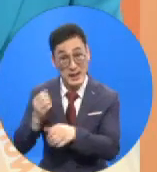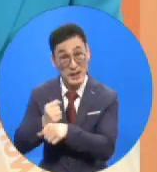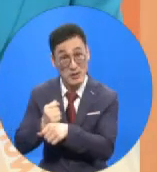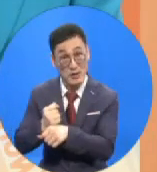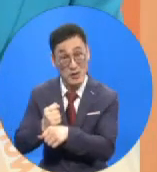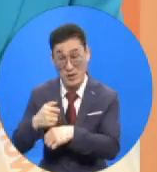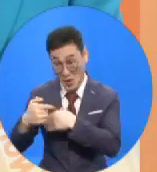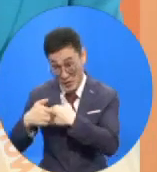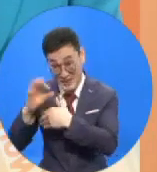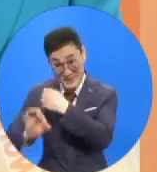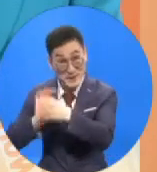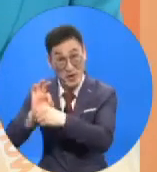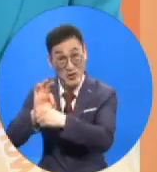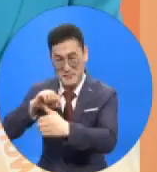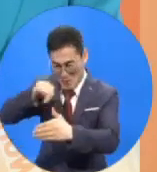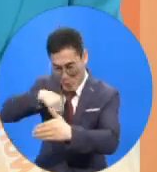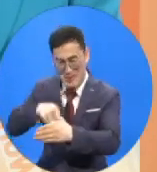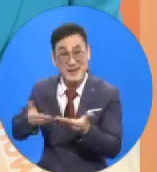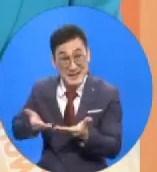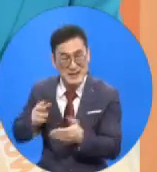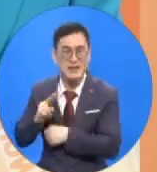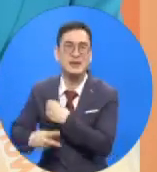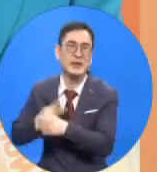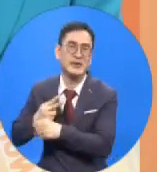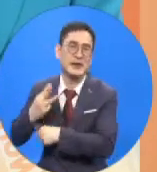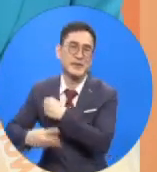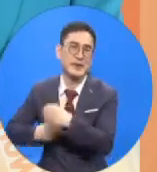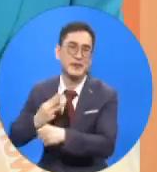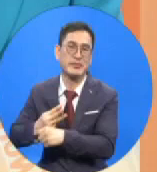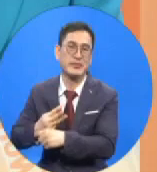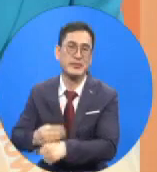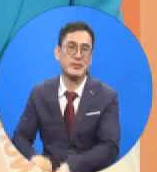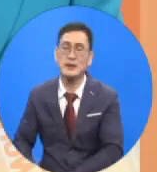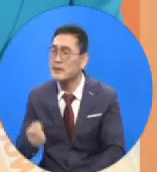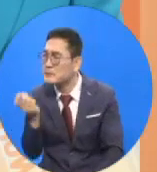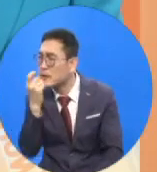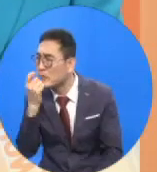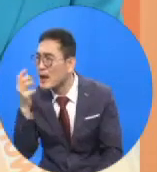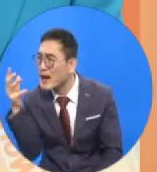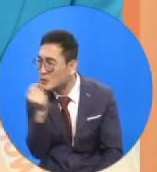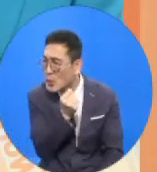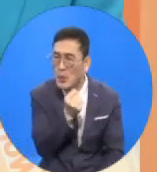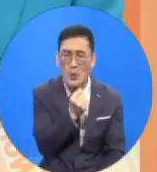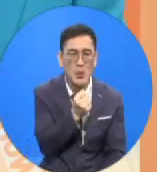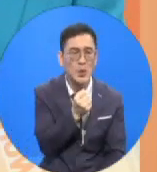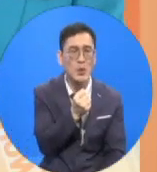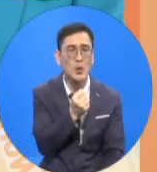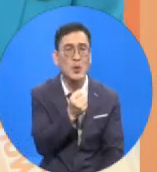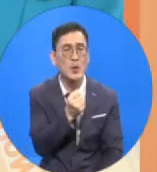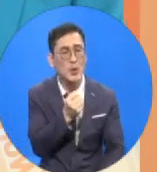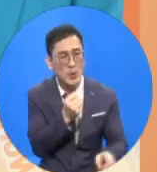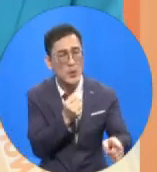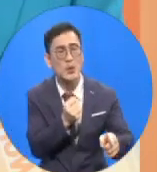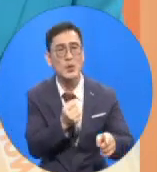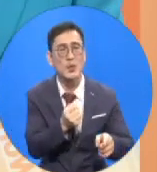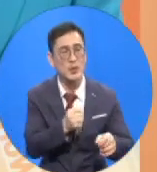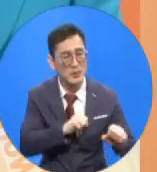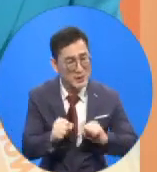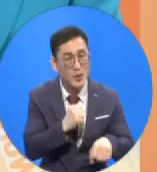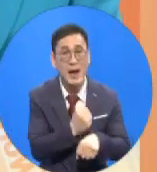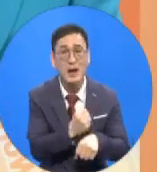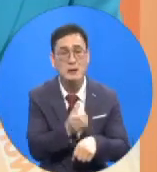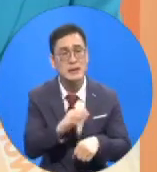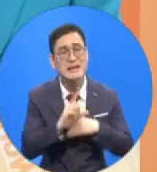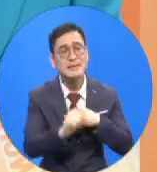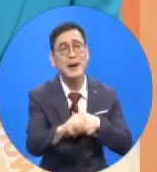또 그런 경우에 그 분들이 가서 공국으로 배운 것을 업 애플만 한 병원이 지방의 없습니다 그런